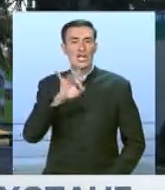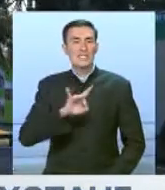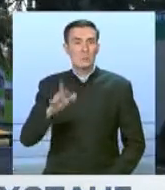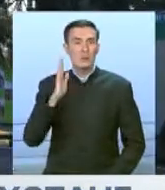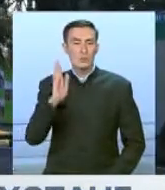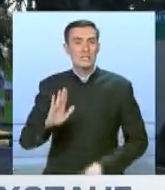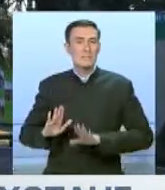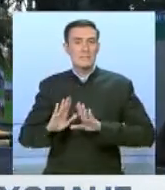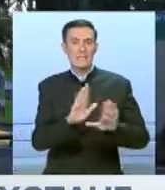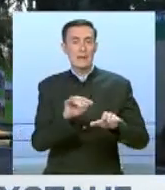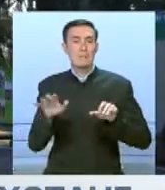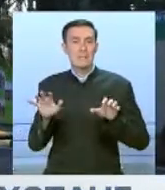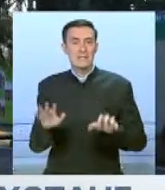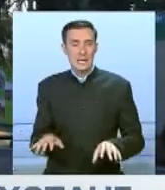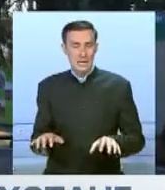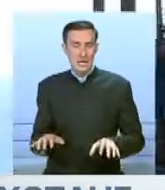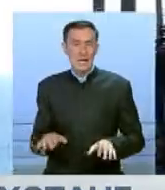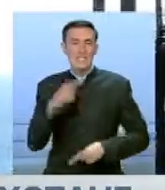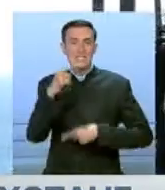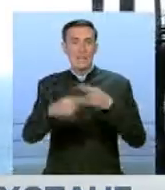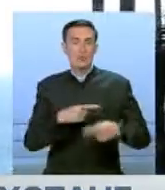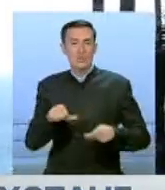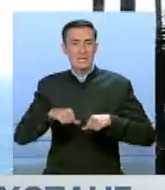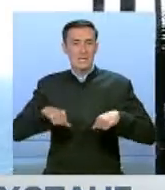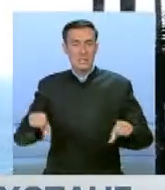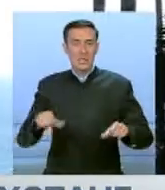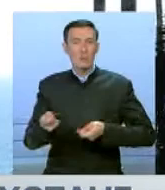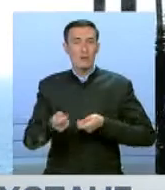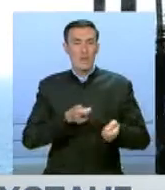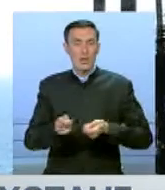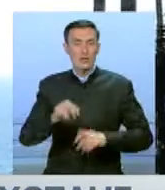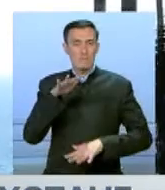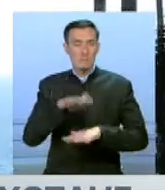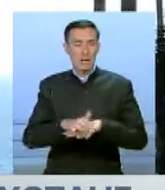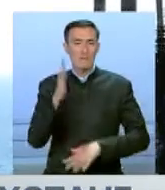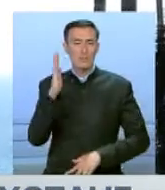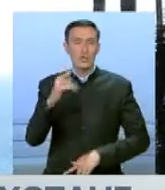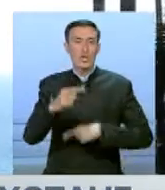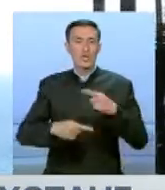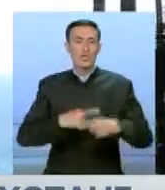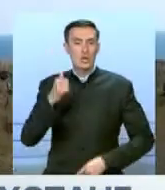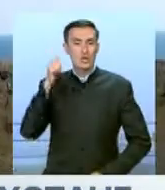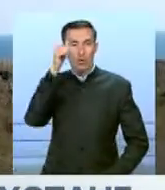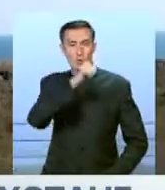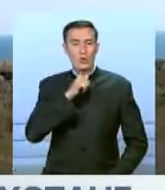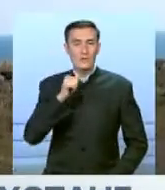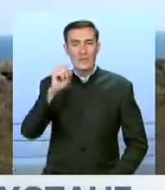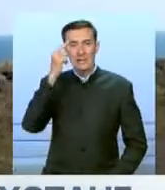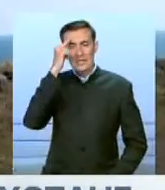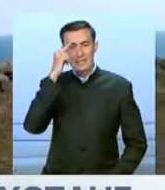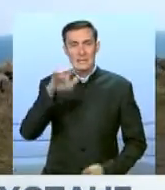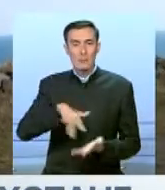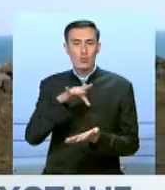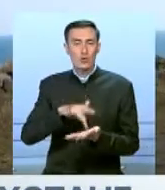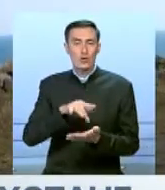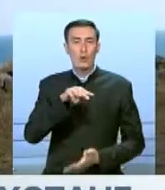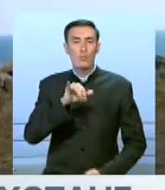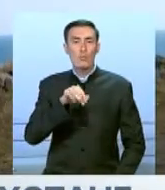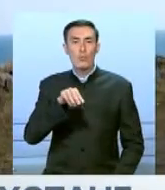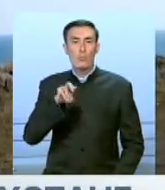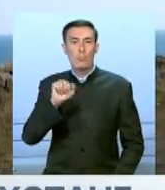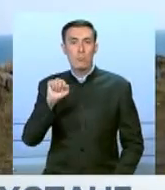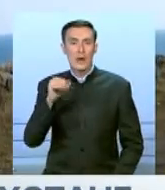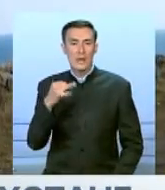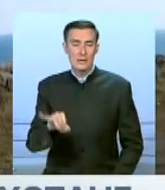назначена заместителем председателя. Следующее заседание Совета управляющих банка пройдет через год в индийском Мумбаи. Владислав Цой, Ли Санхён,